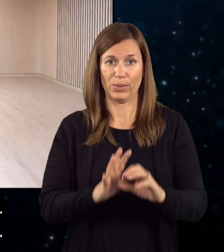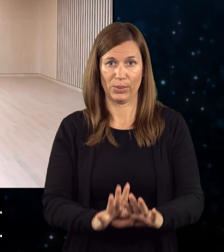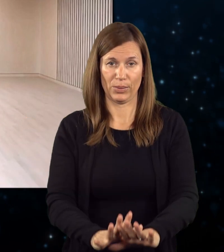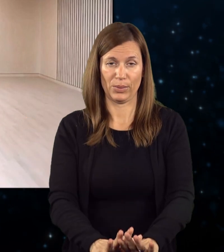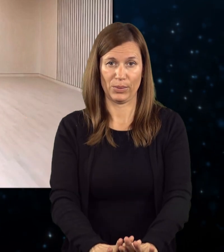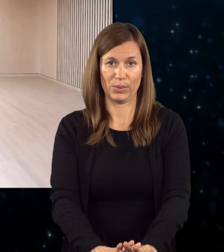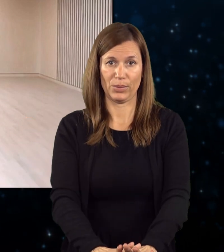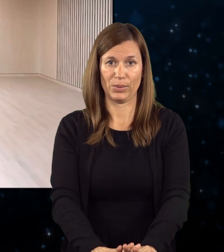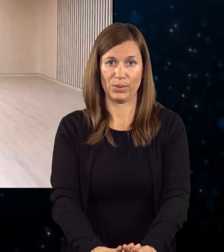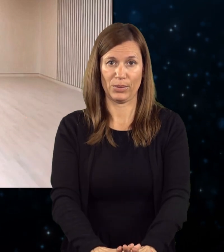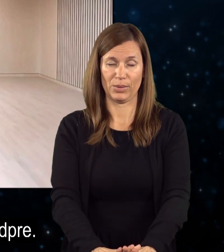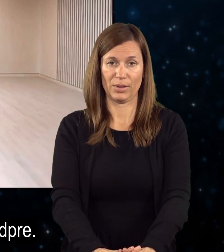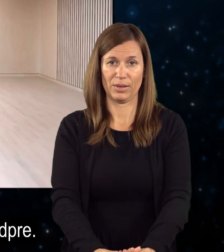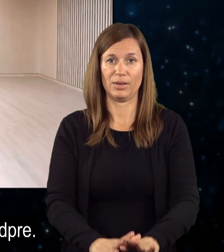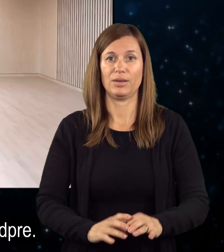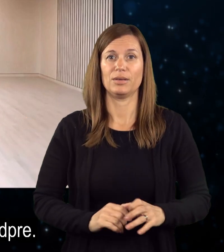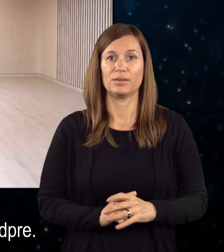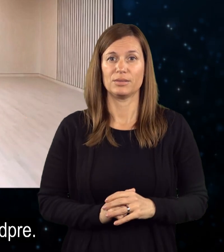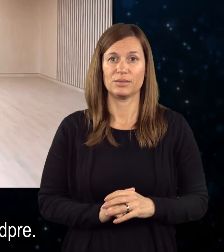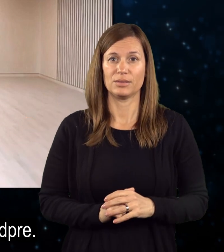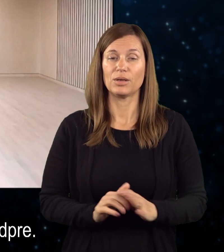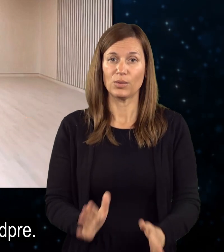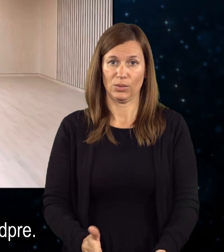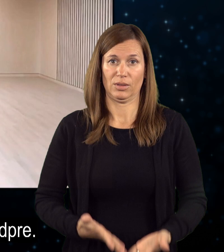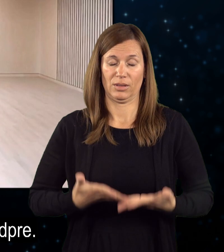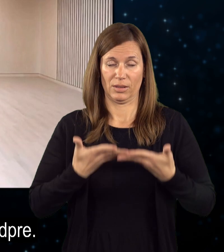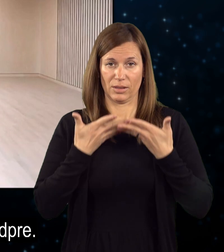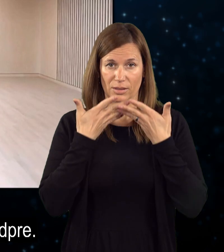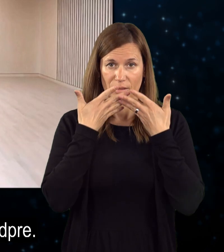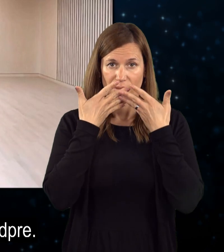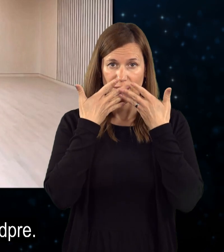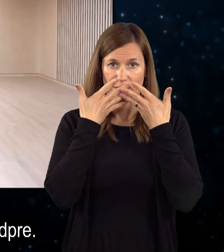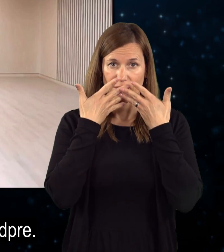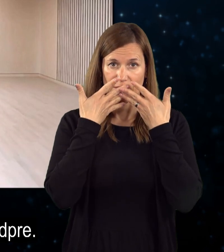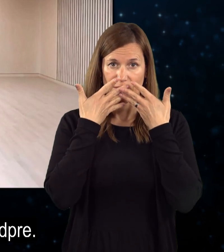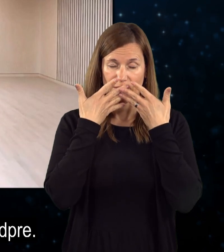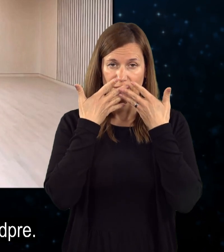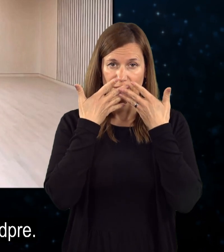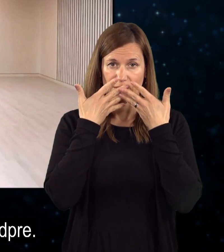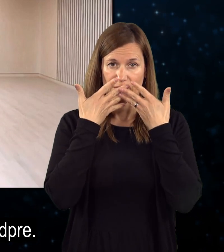izdih, dol. Vdih gor,